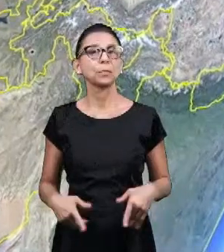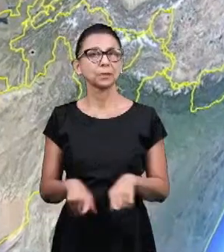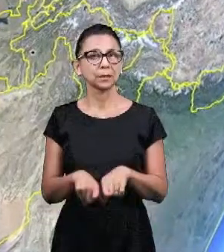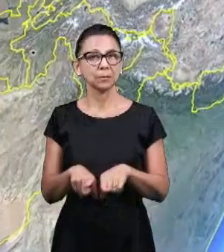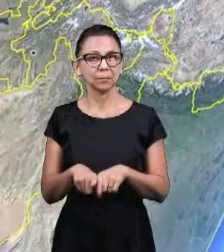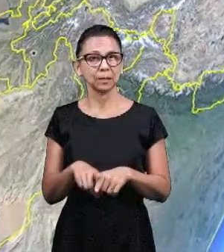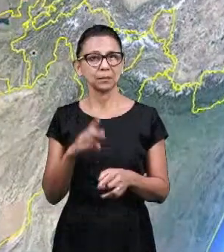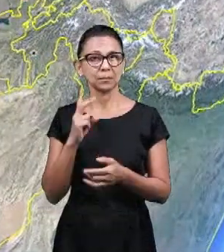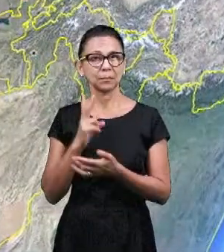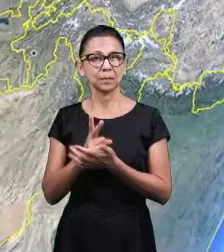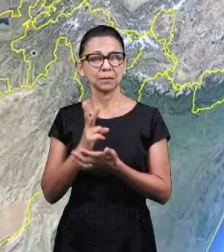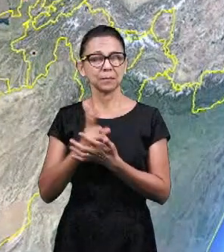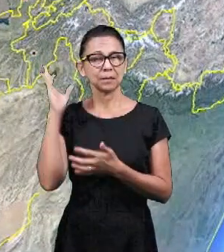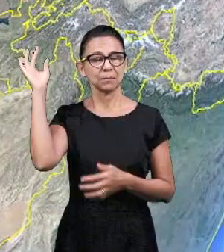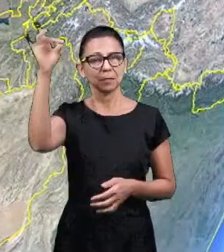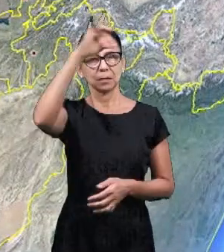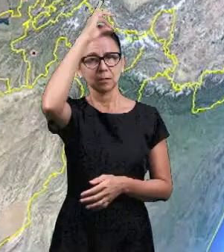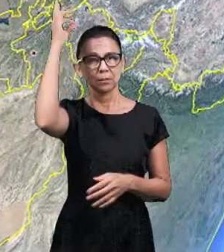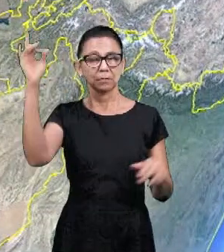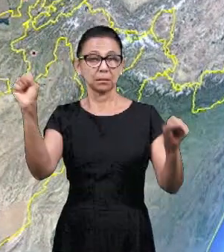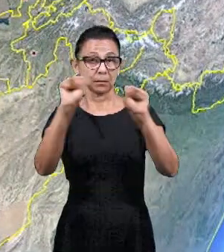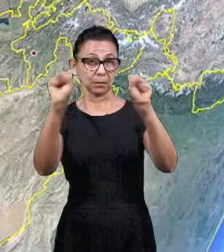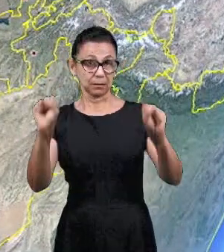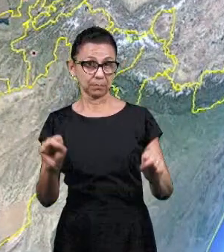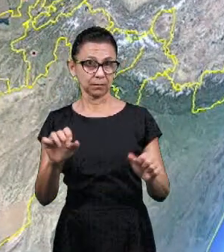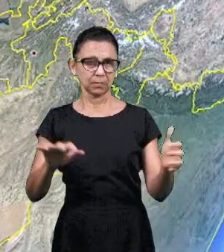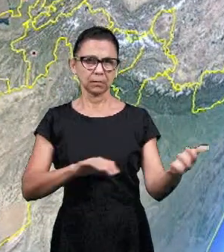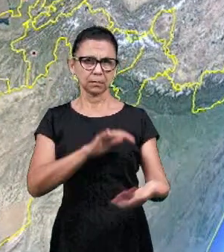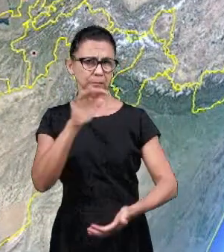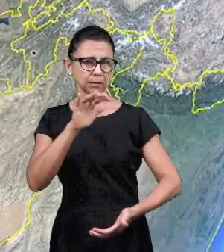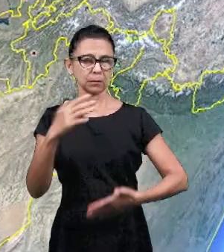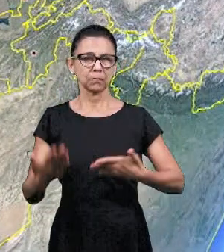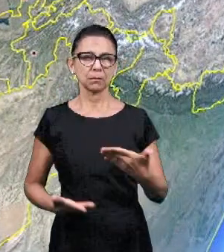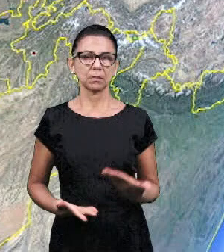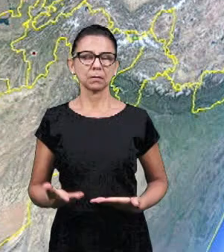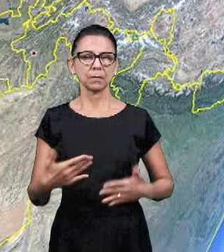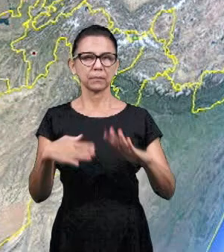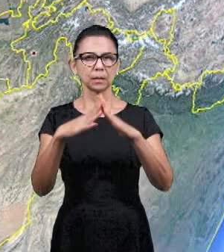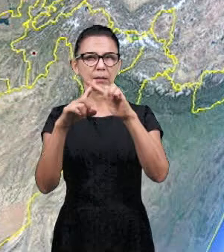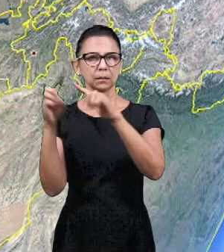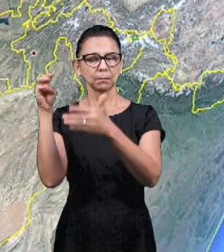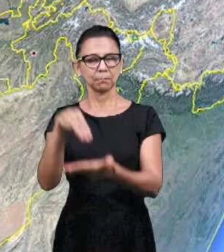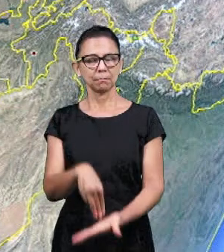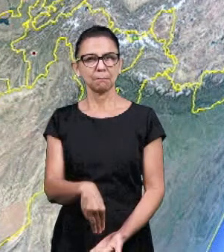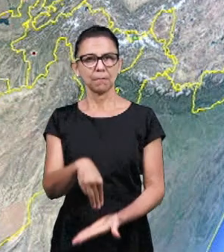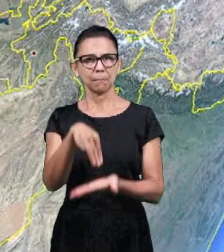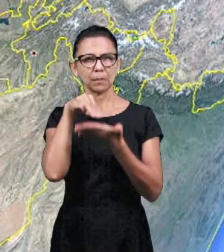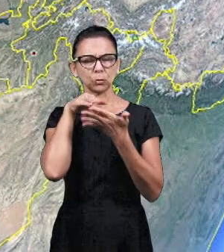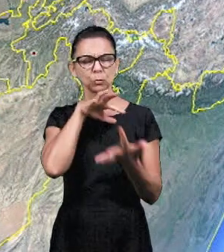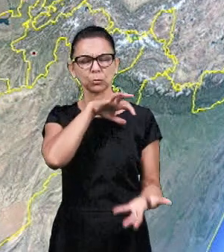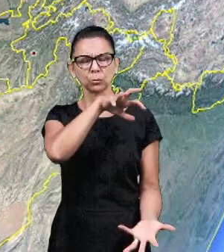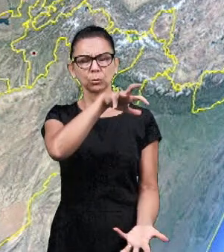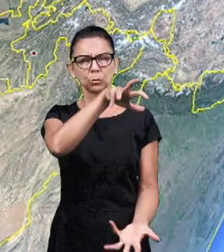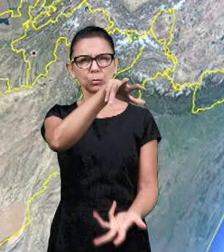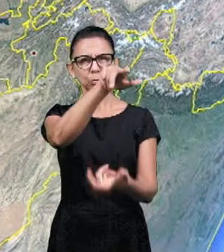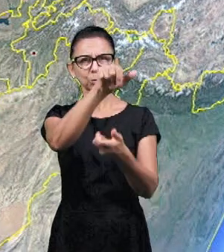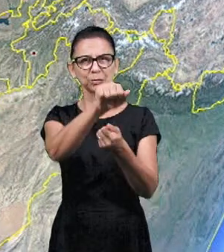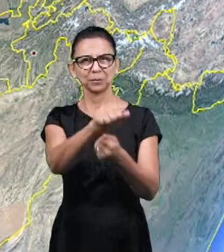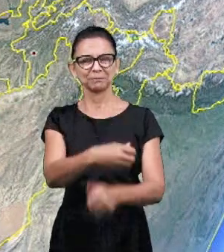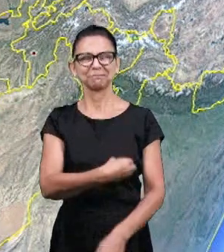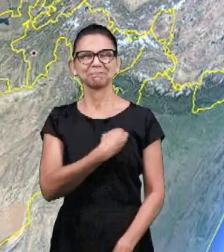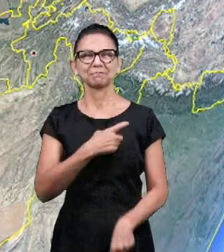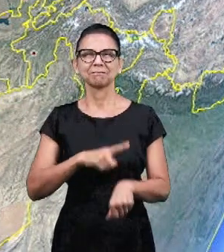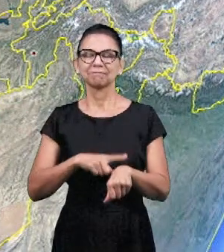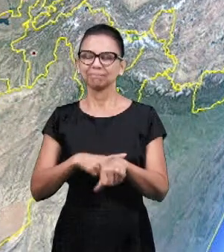esprit. À travers le système de transmission, les membres de l'Église chrétienne Maranatha de toute la planète vivent un